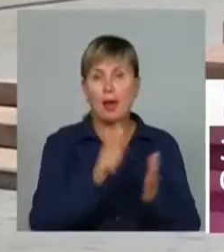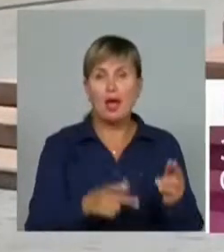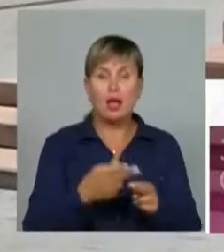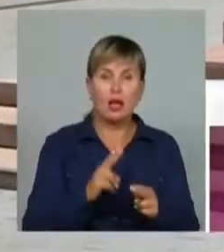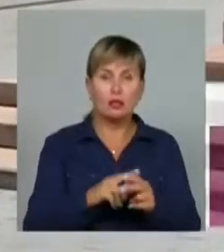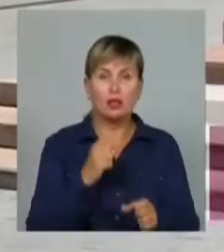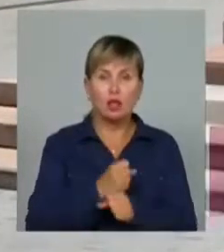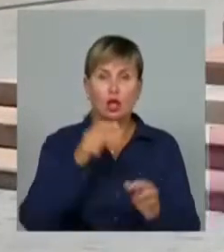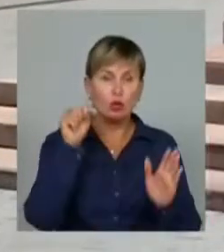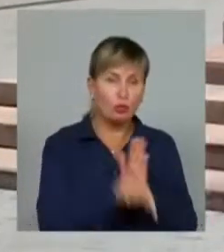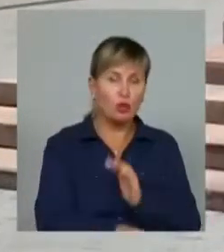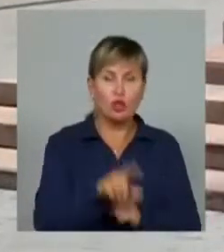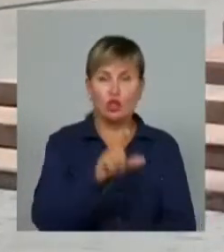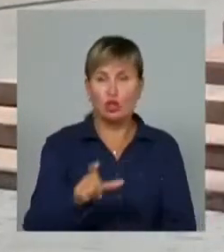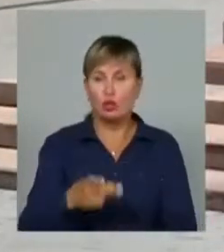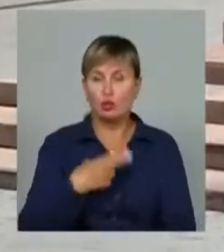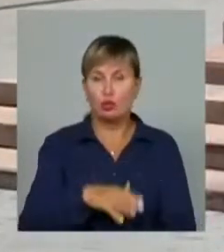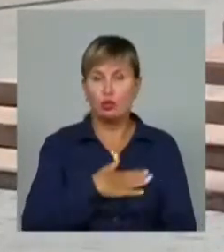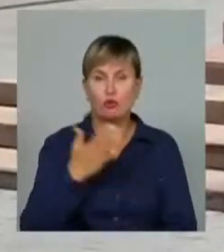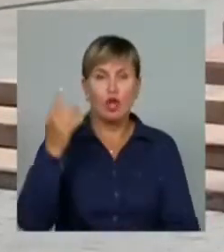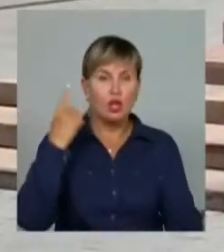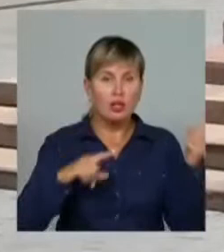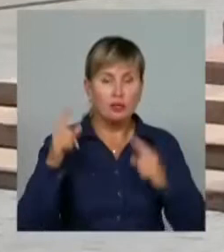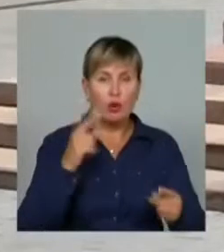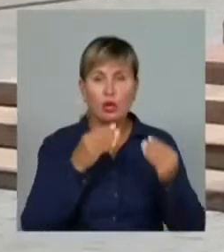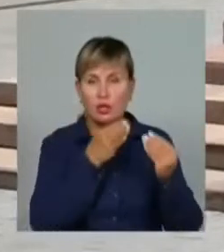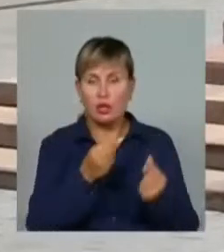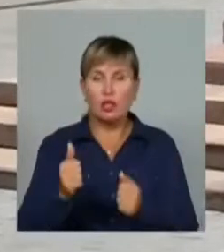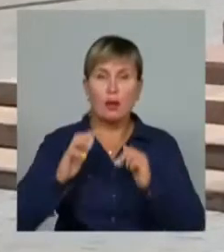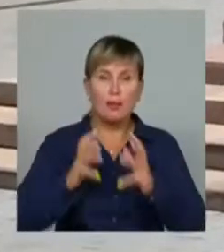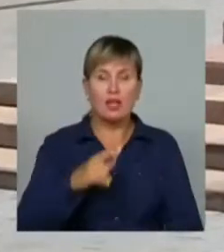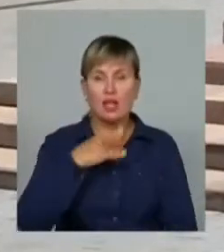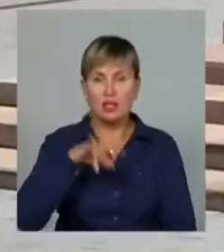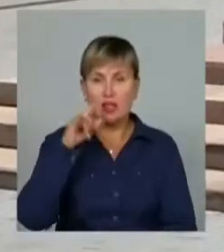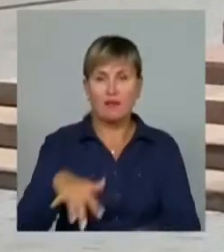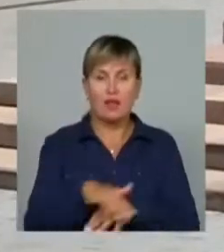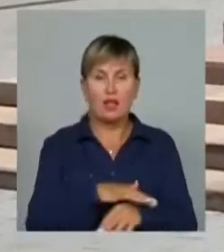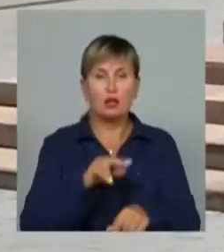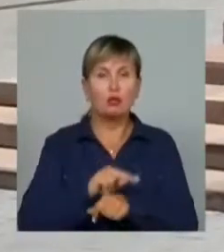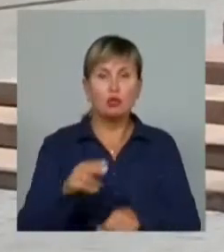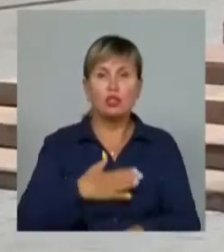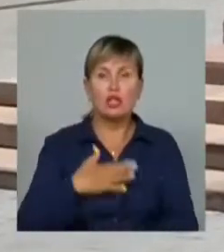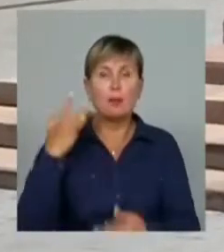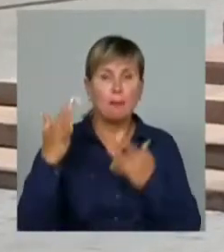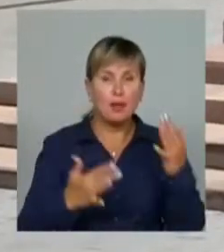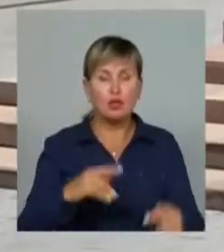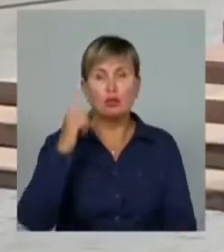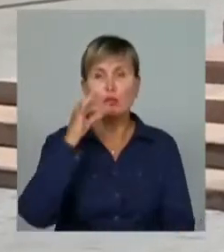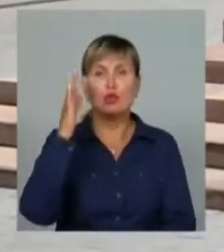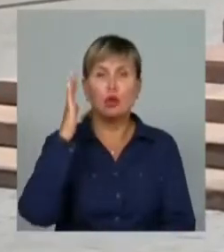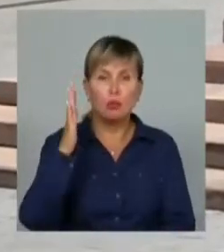постиг глубину человеческой души. Его творчество отражает мир казахского народа. Он учит нас мыслить, думать о